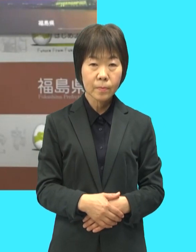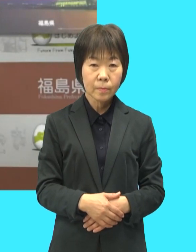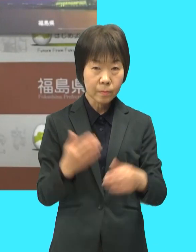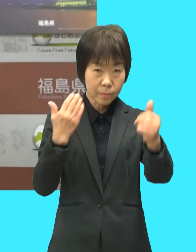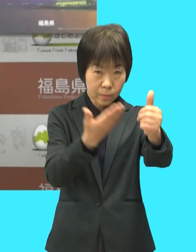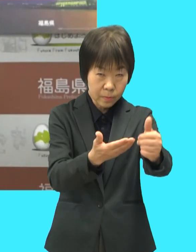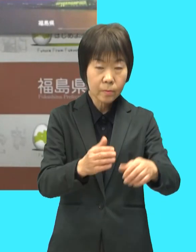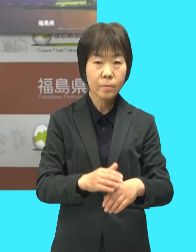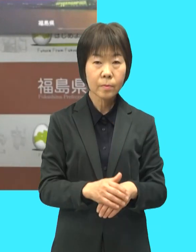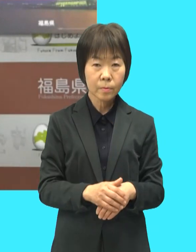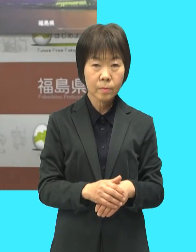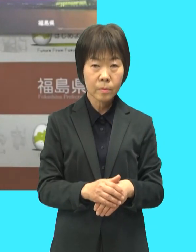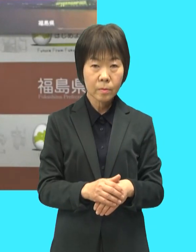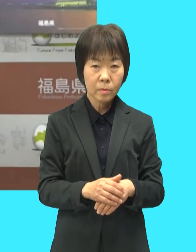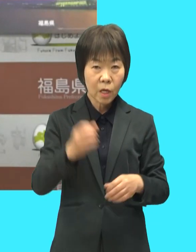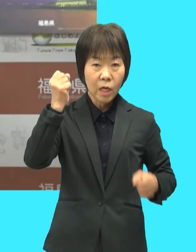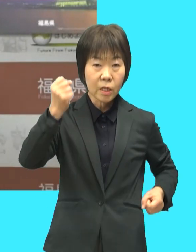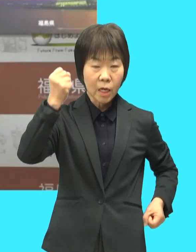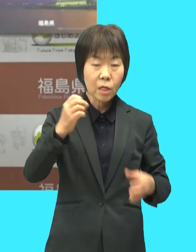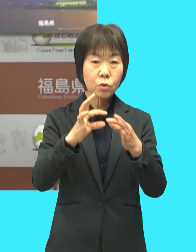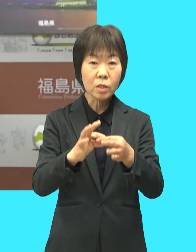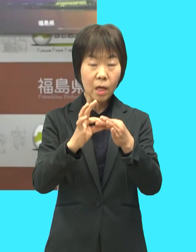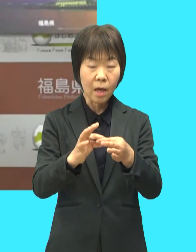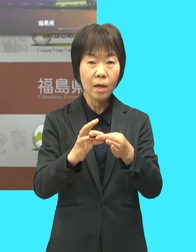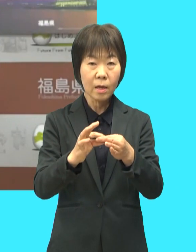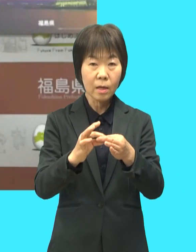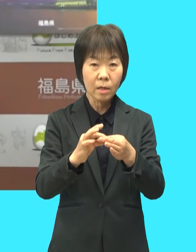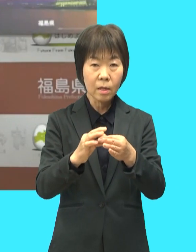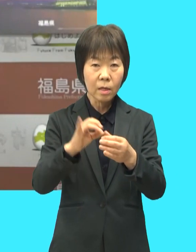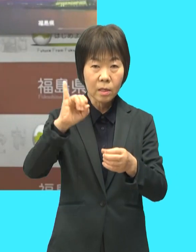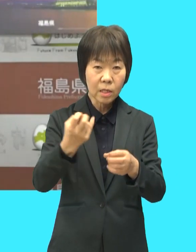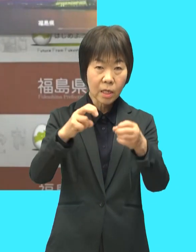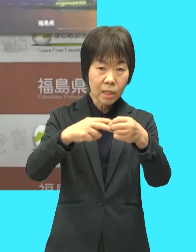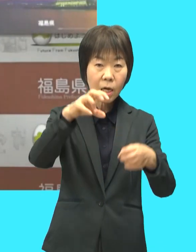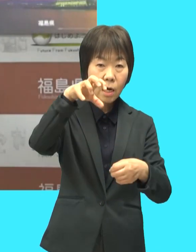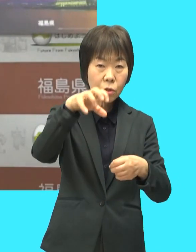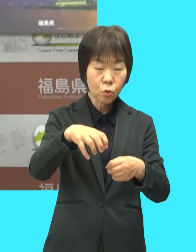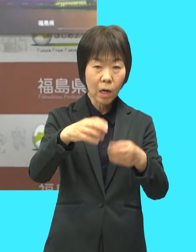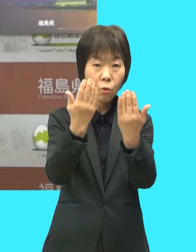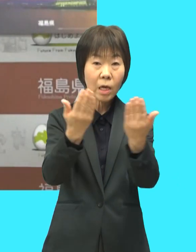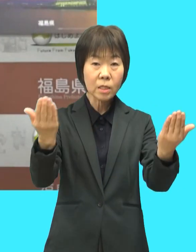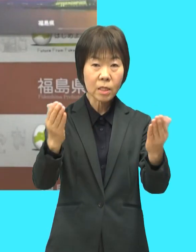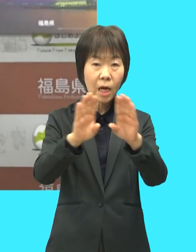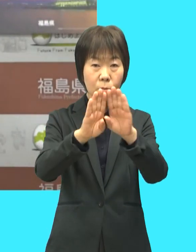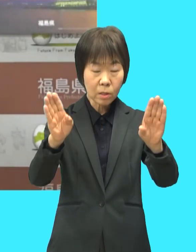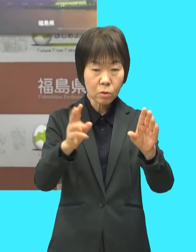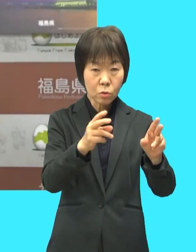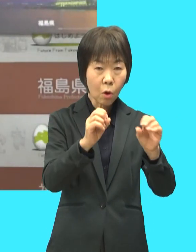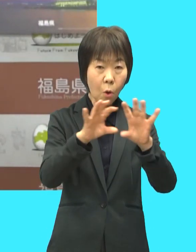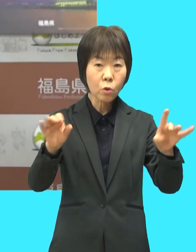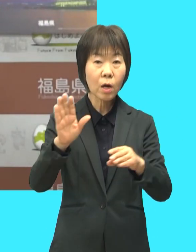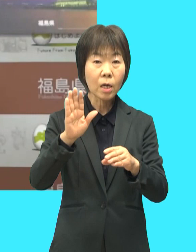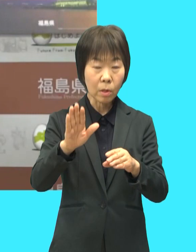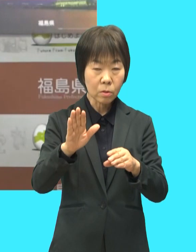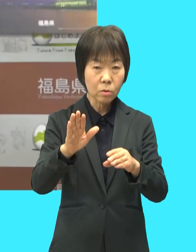福島テレビの井上と申します。はい、成果の件をお伺いさせていただけたらと思います。はい、Jビレッジでの展示がいよいよ始まるという報道もありますが、知事このあたり今